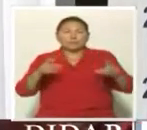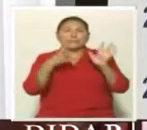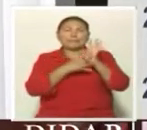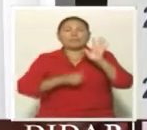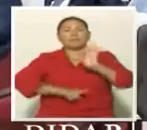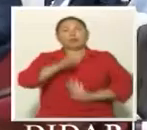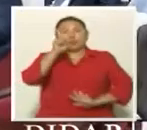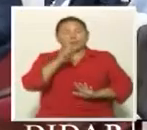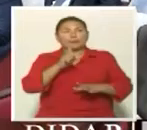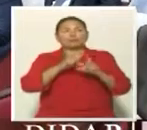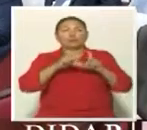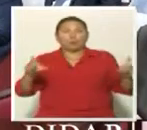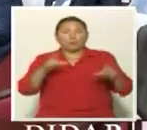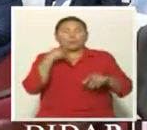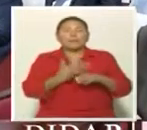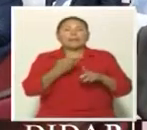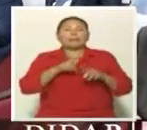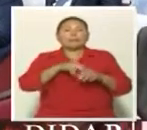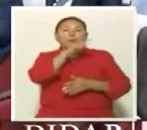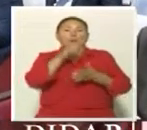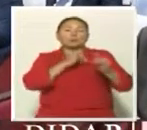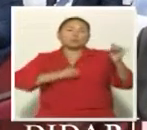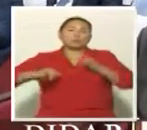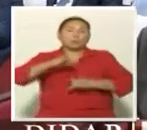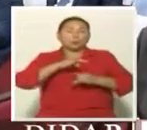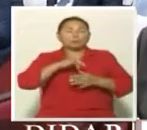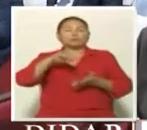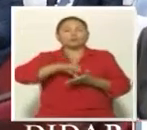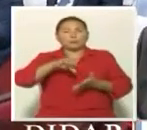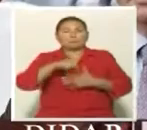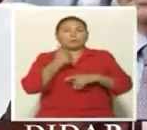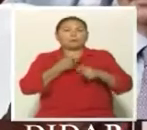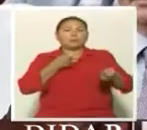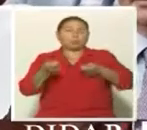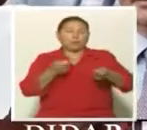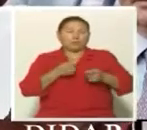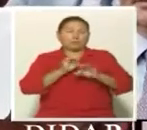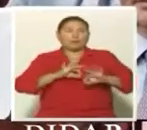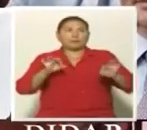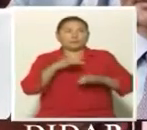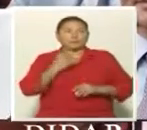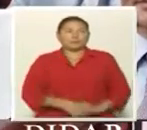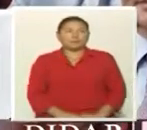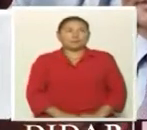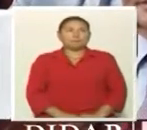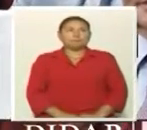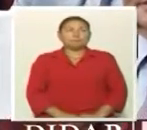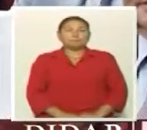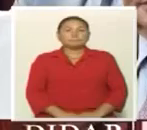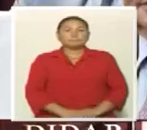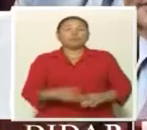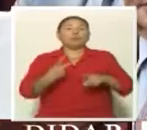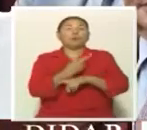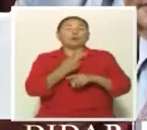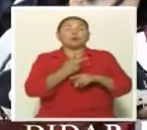начальных этот вопрос был осужден на совещании с участием главы региона сообщает пресс-служба Акима области до